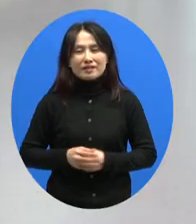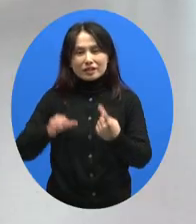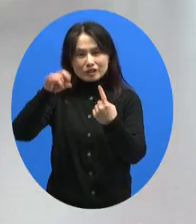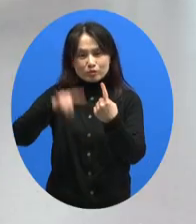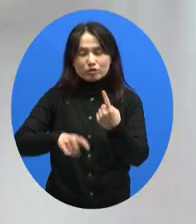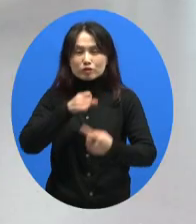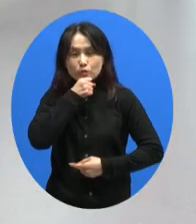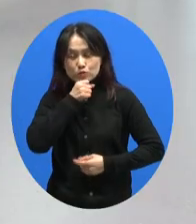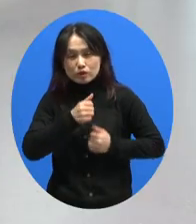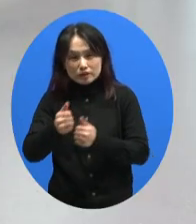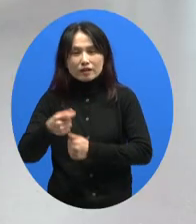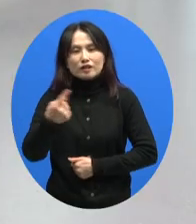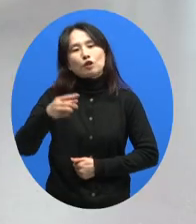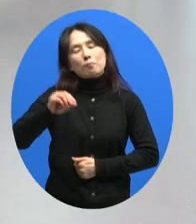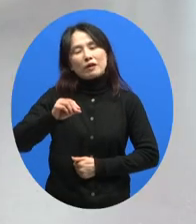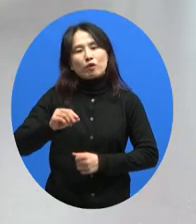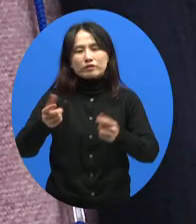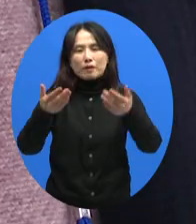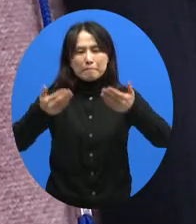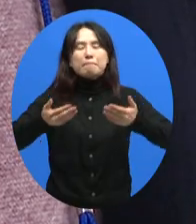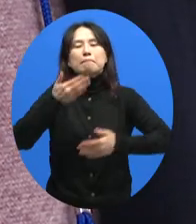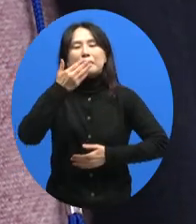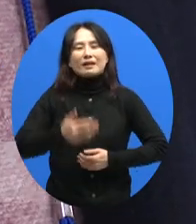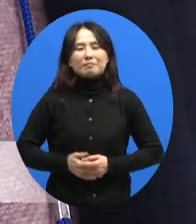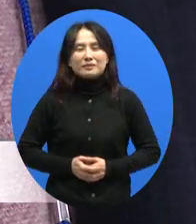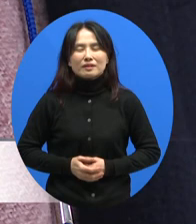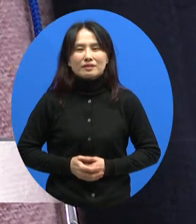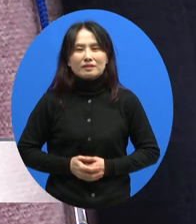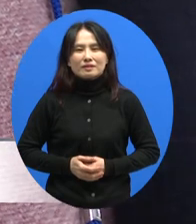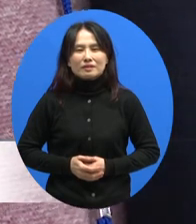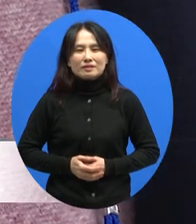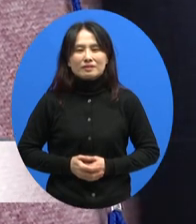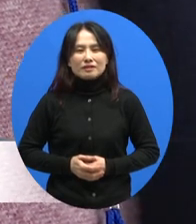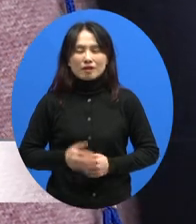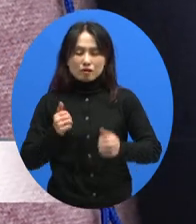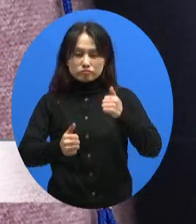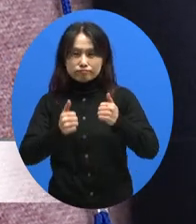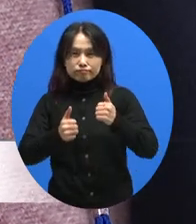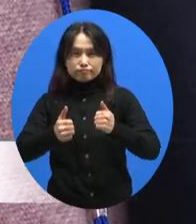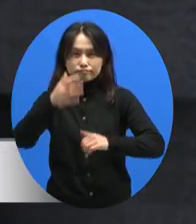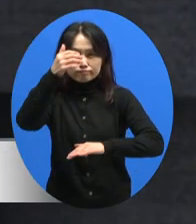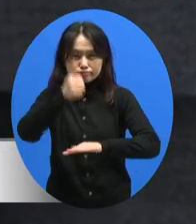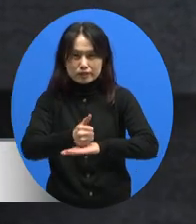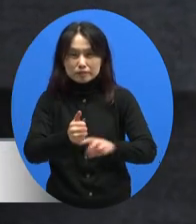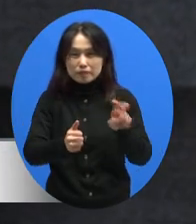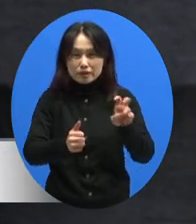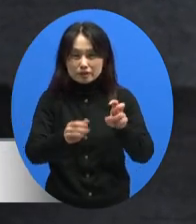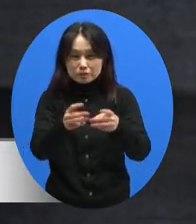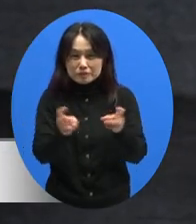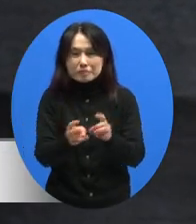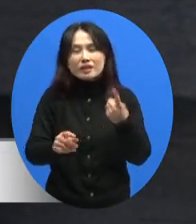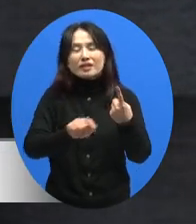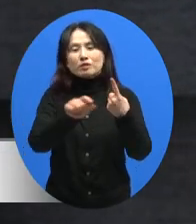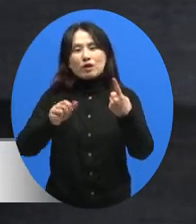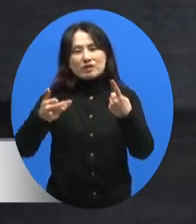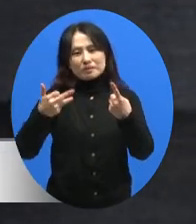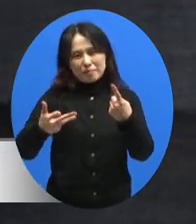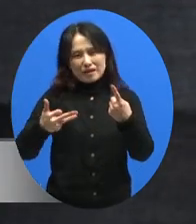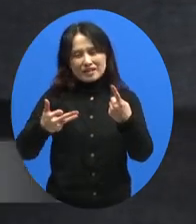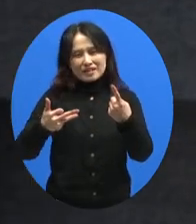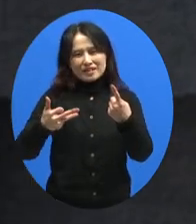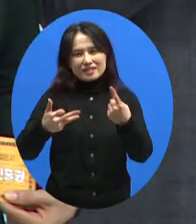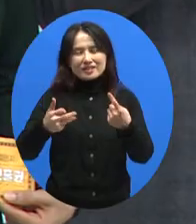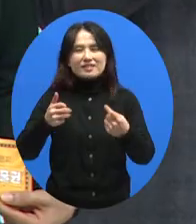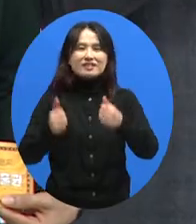최대 1천만 원 상금의 주인공이 될 수도 있습니다. 이번 경합을 통해 총 20팀이 오는 18일 예정된 파이널